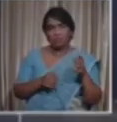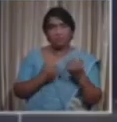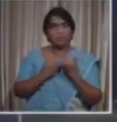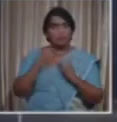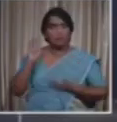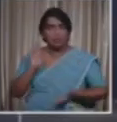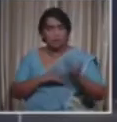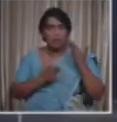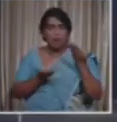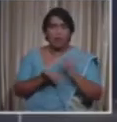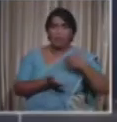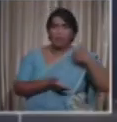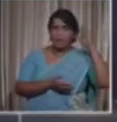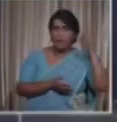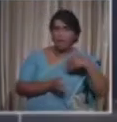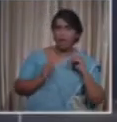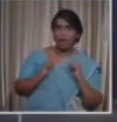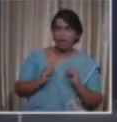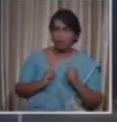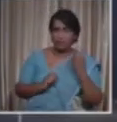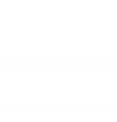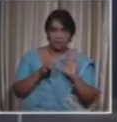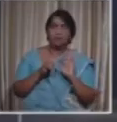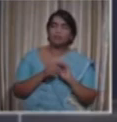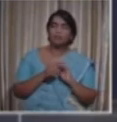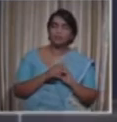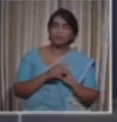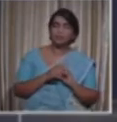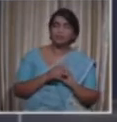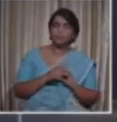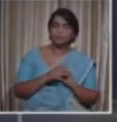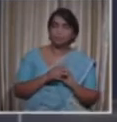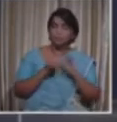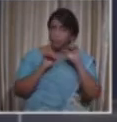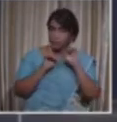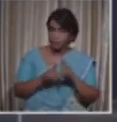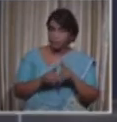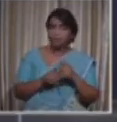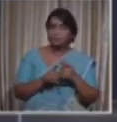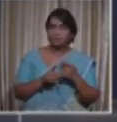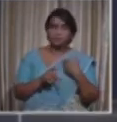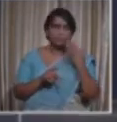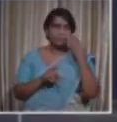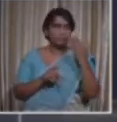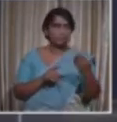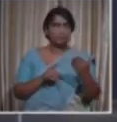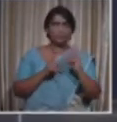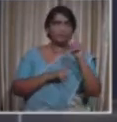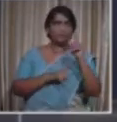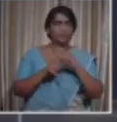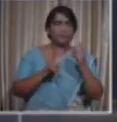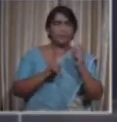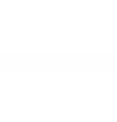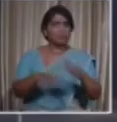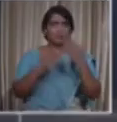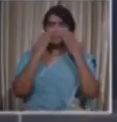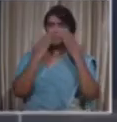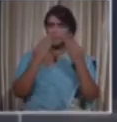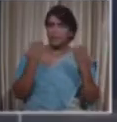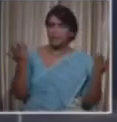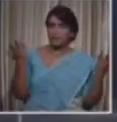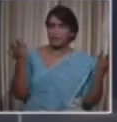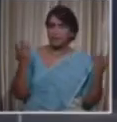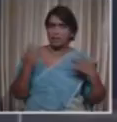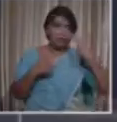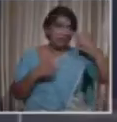ගියොත් කොහොමද ආයෙන්නේ කියන විදිහේ චකිතක බියක ඉන්නේ. ඉතින් එහෙම තියෙද්දි මට පේන්නේ නැහැ මේ සභා ගැබේ අගමැතිවරයා ඉන්නවා කියලා.